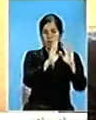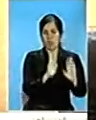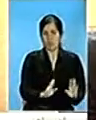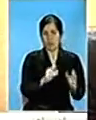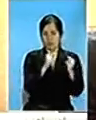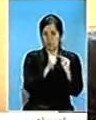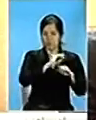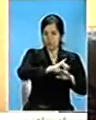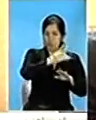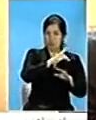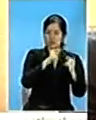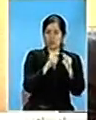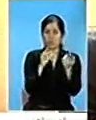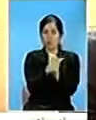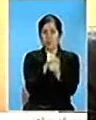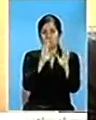ที่ดำรงอยู่แล้ว